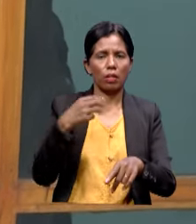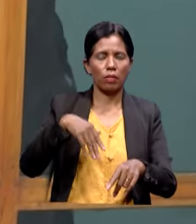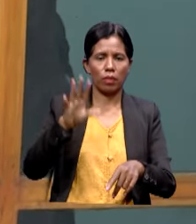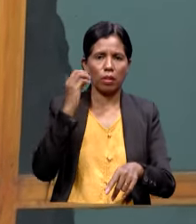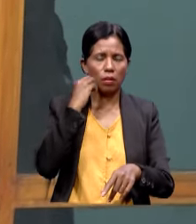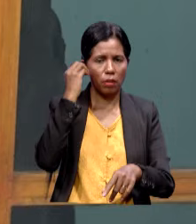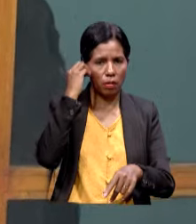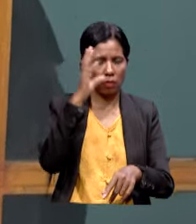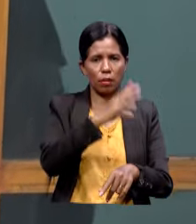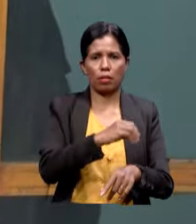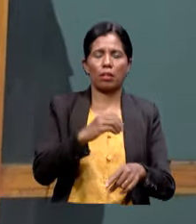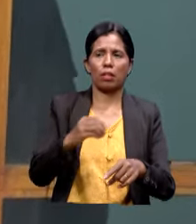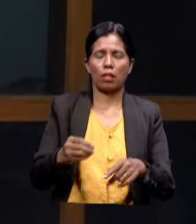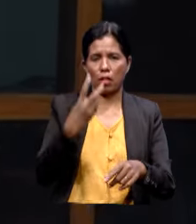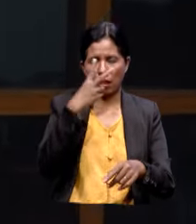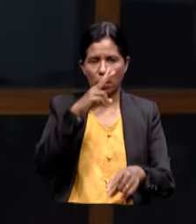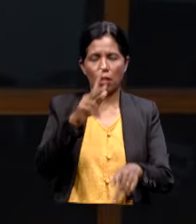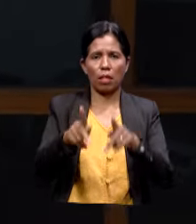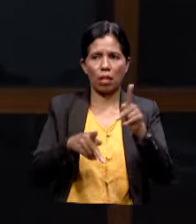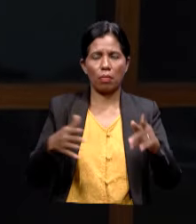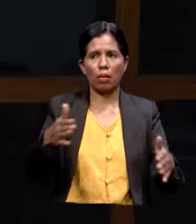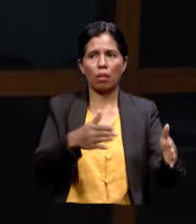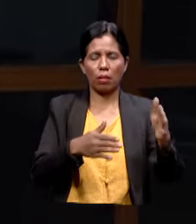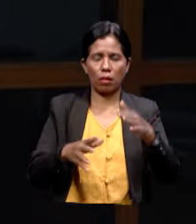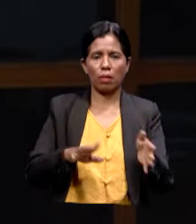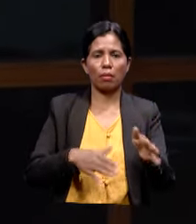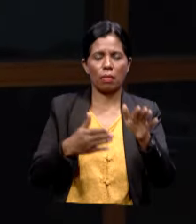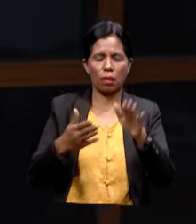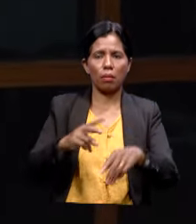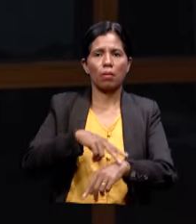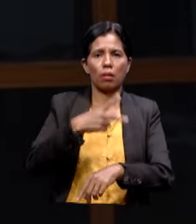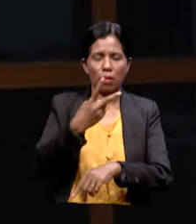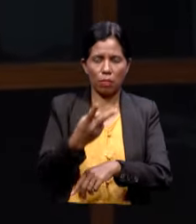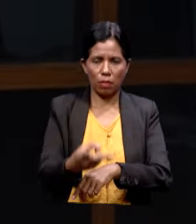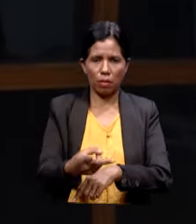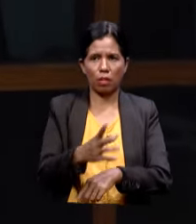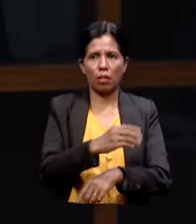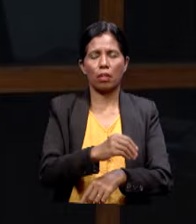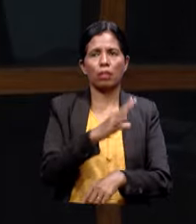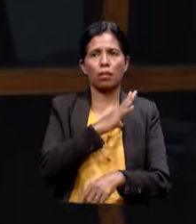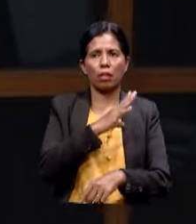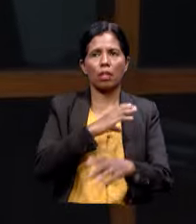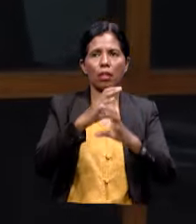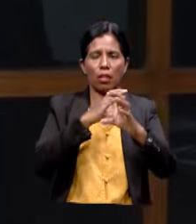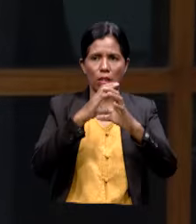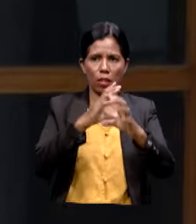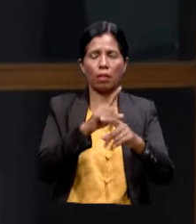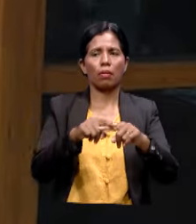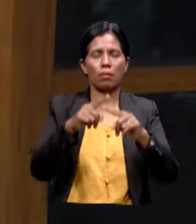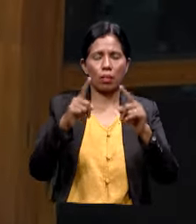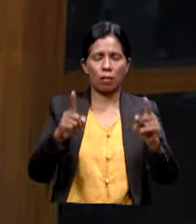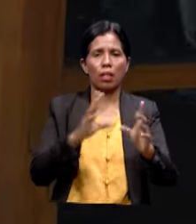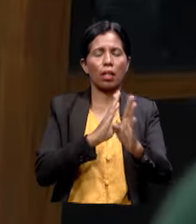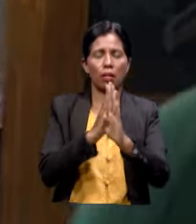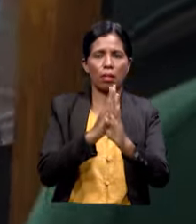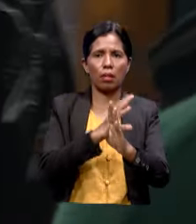José festa atau ba uma hare ema hobor matebian Isaac Sinarai monu hela i harai hode hen kareta ambulansia mai be ambulansia to